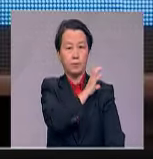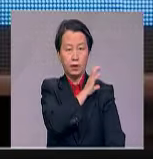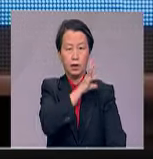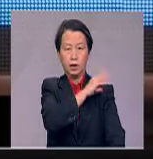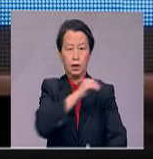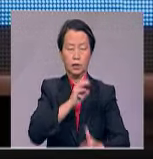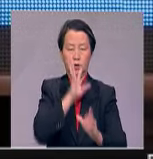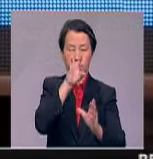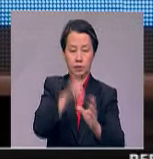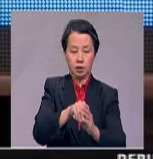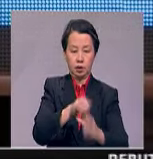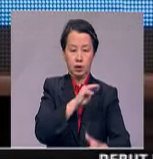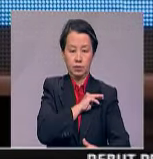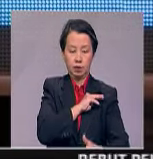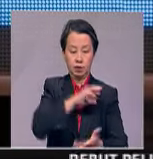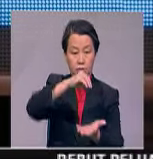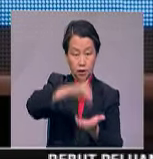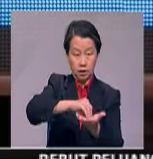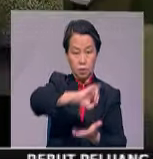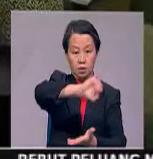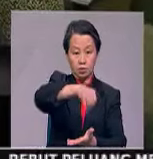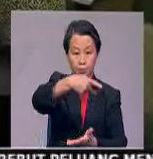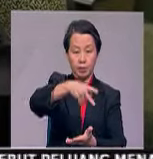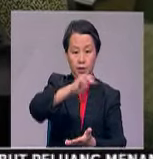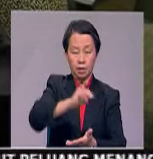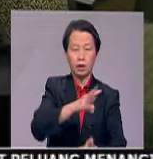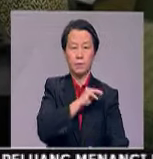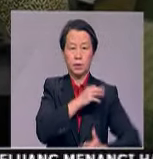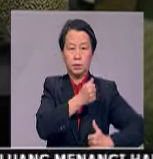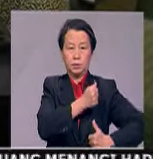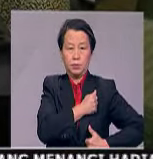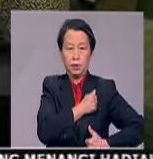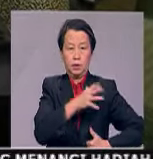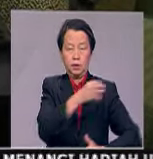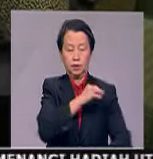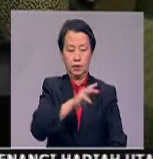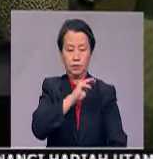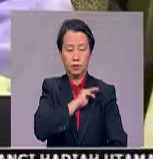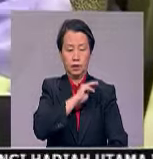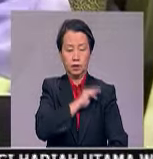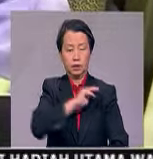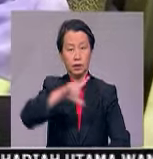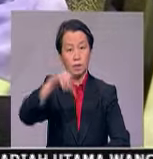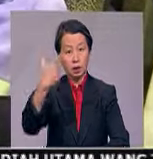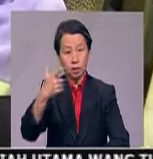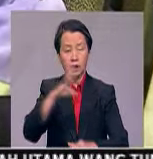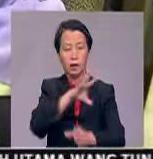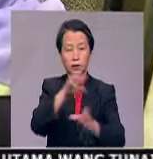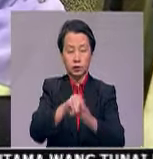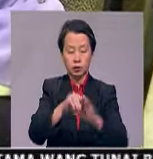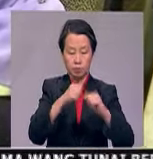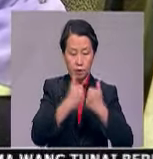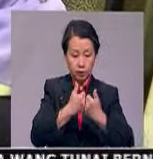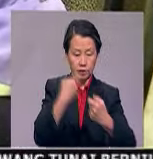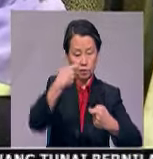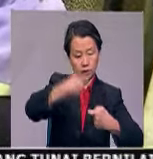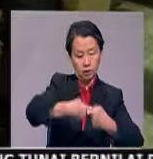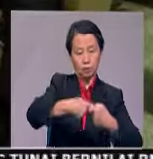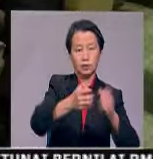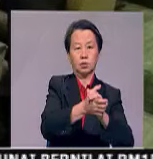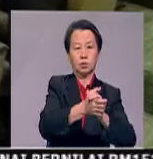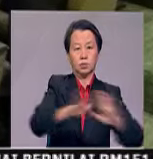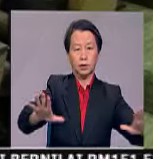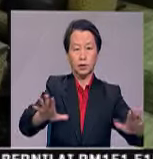dan dianggotai menteri di Jabatan Perdana Menteri, Menteri Pertahanan serta menteri-menteri yang lain termasuk agensi berkaitan